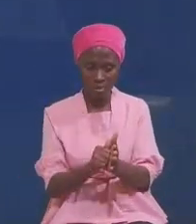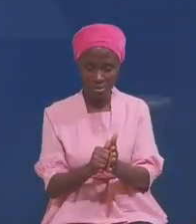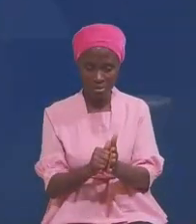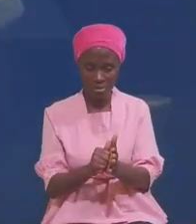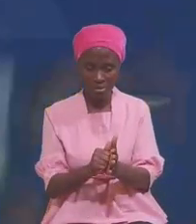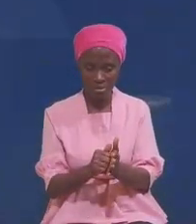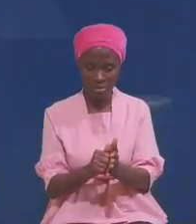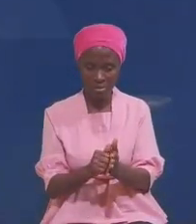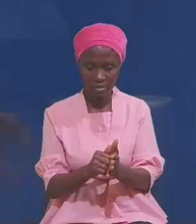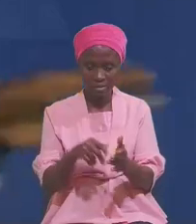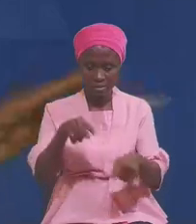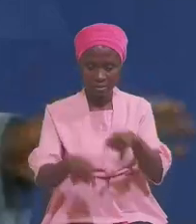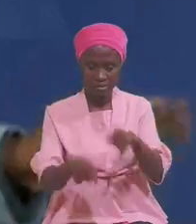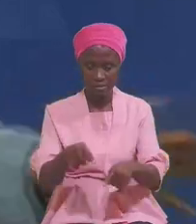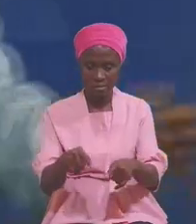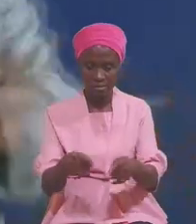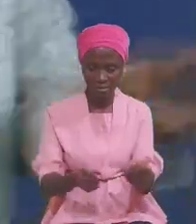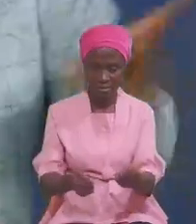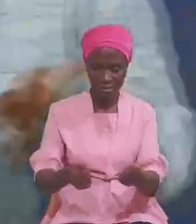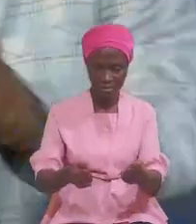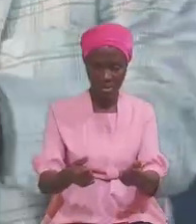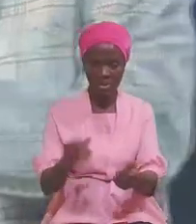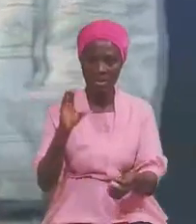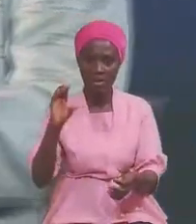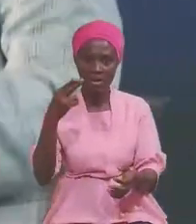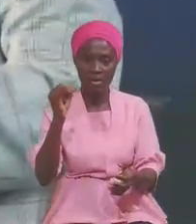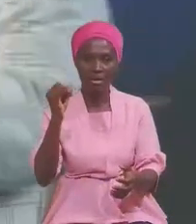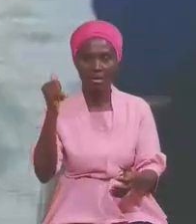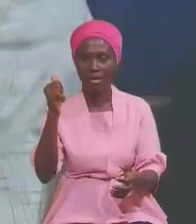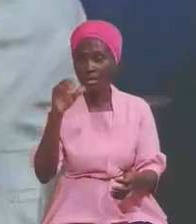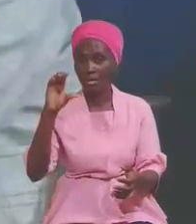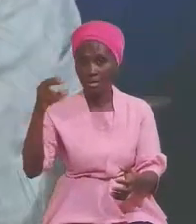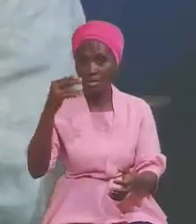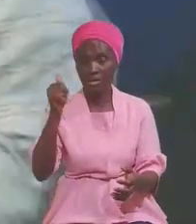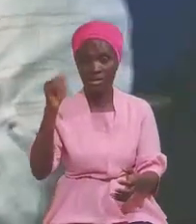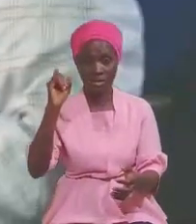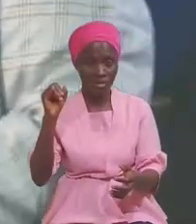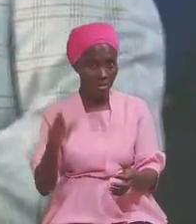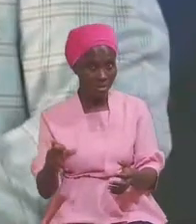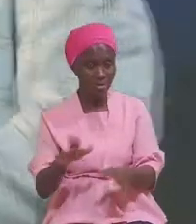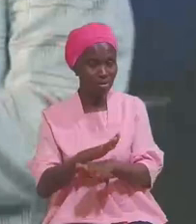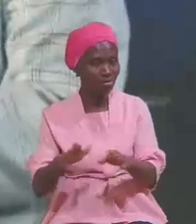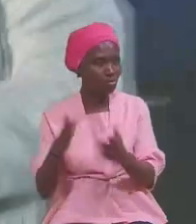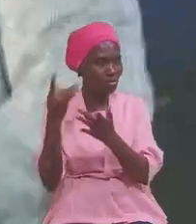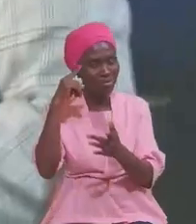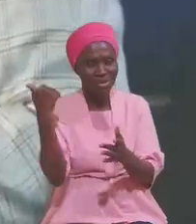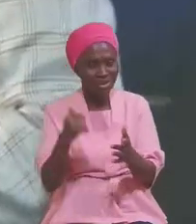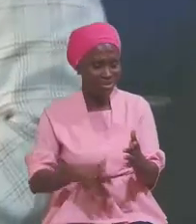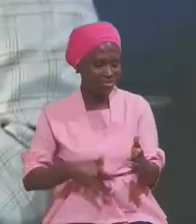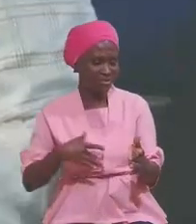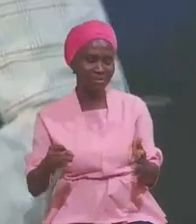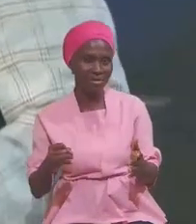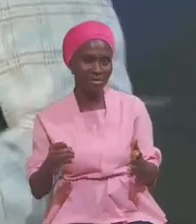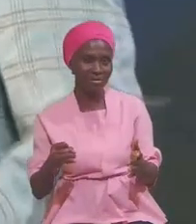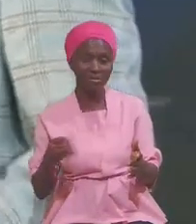sors de ce fauteuil roulant, tu es guéri, n'attends plus une autre